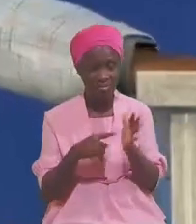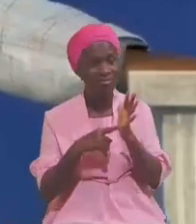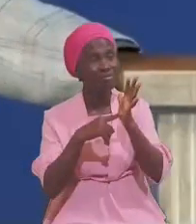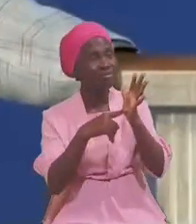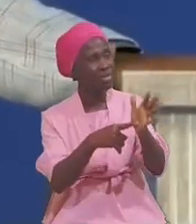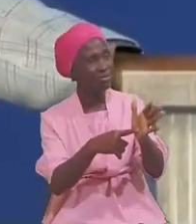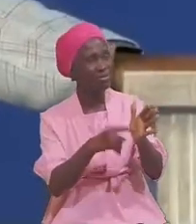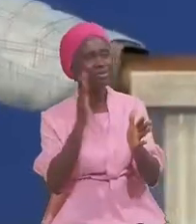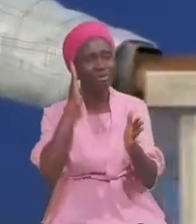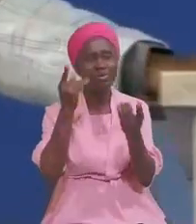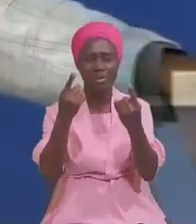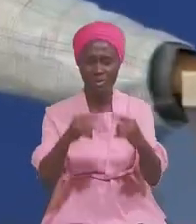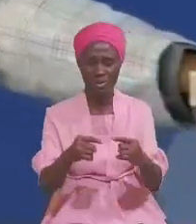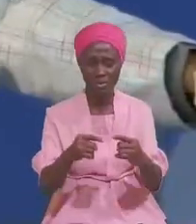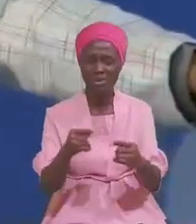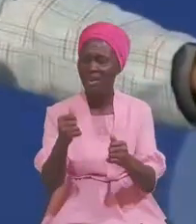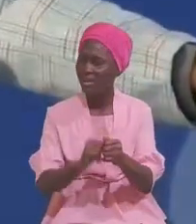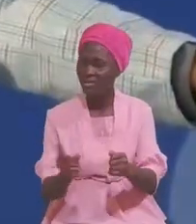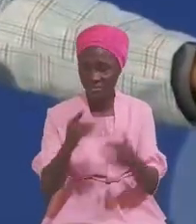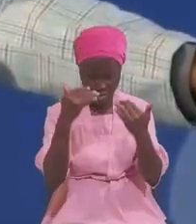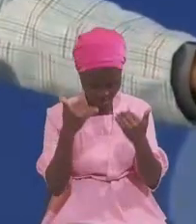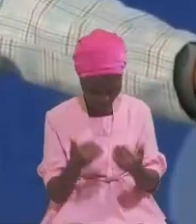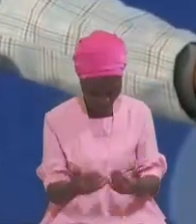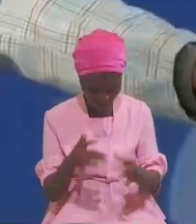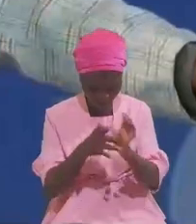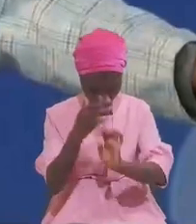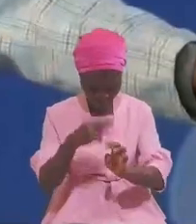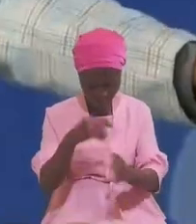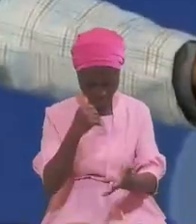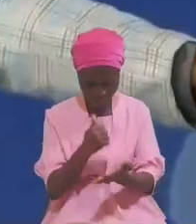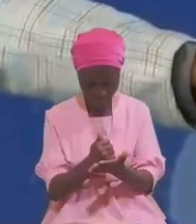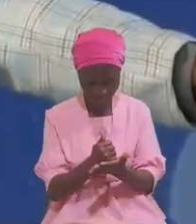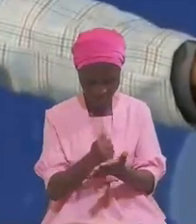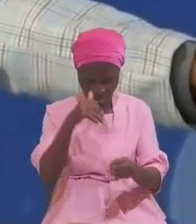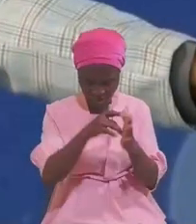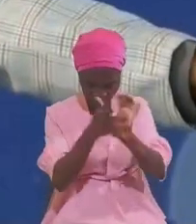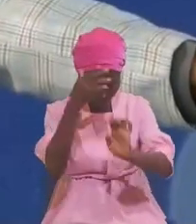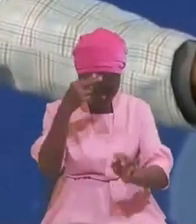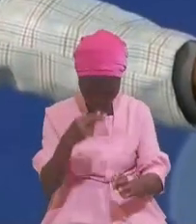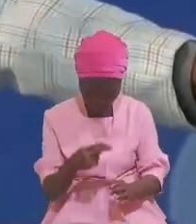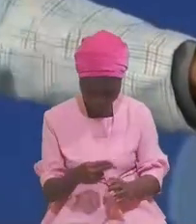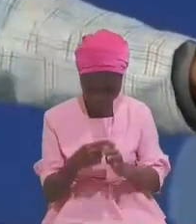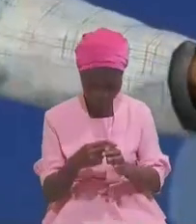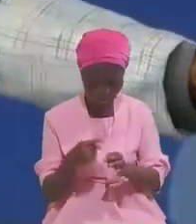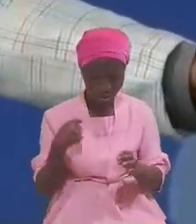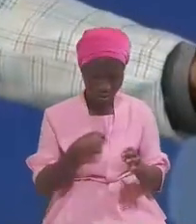manifestation viendra partout maintenant. Au nom de Jésus,